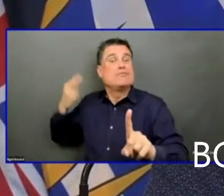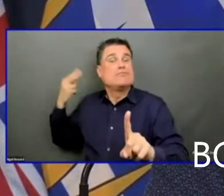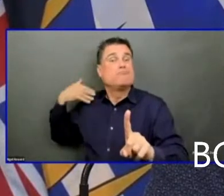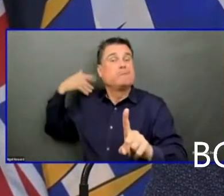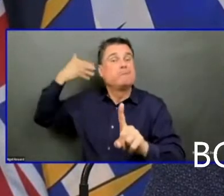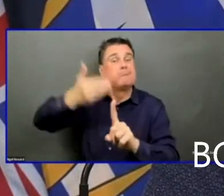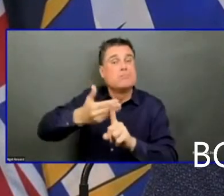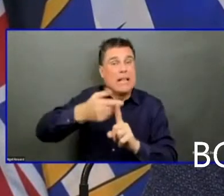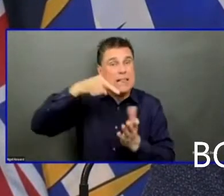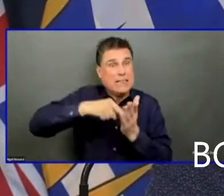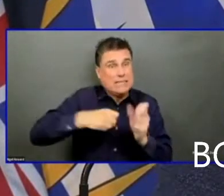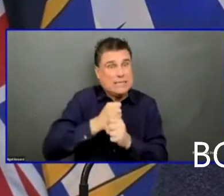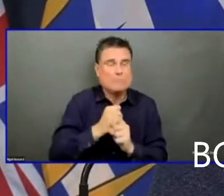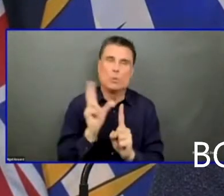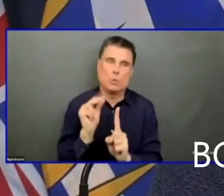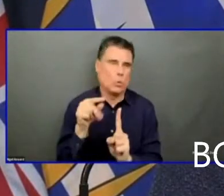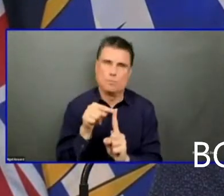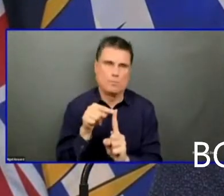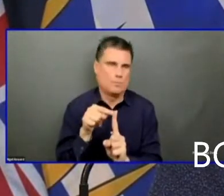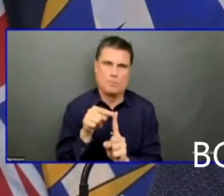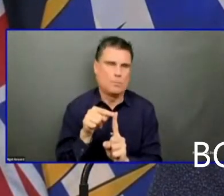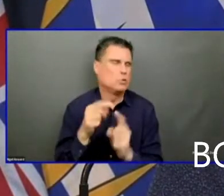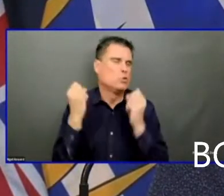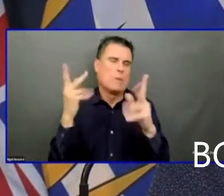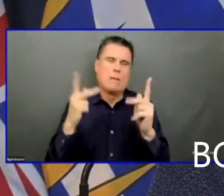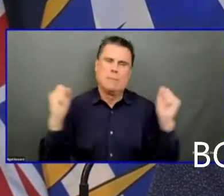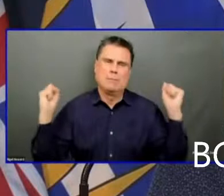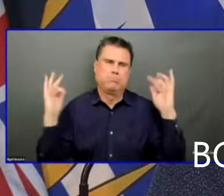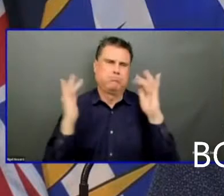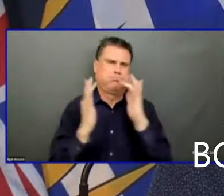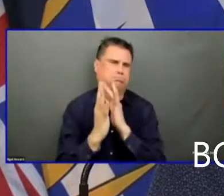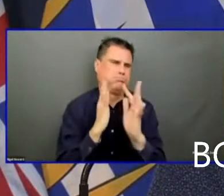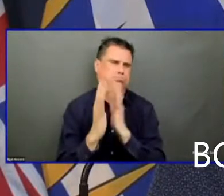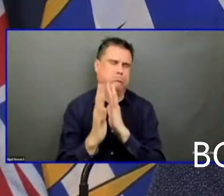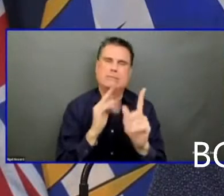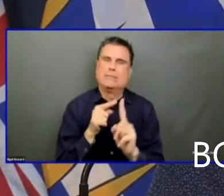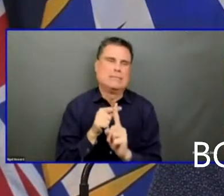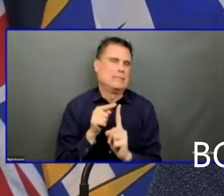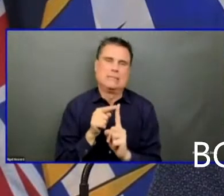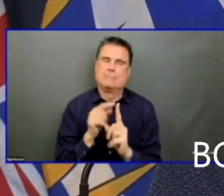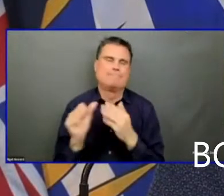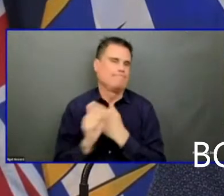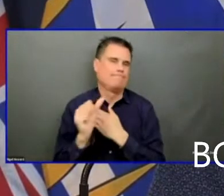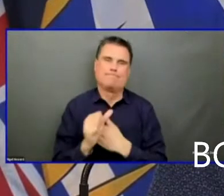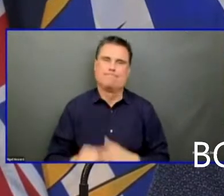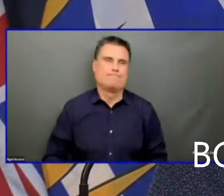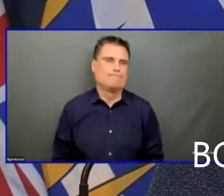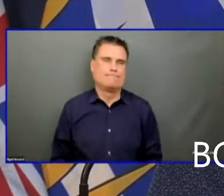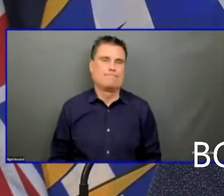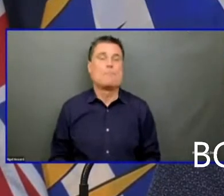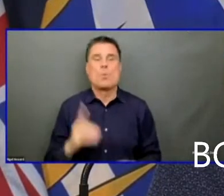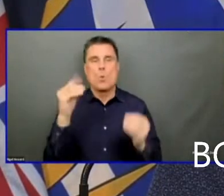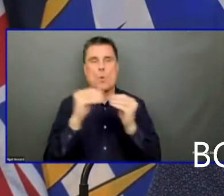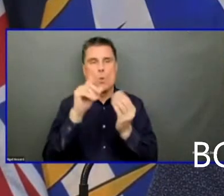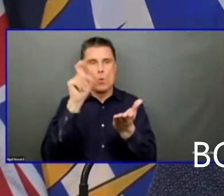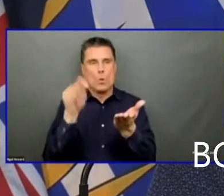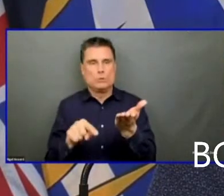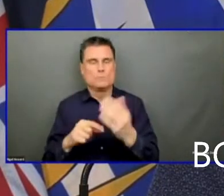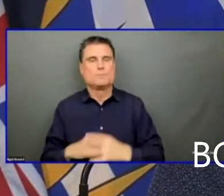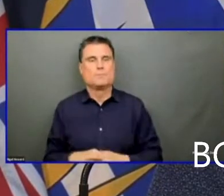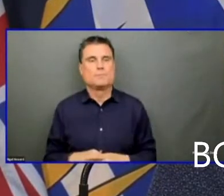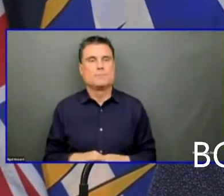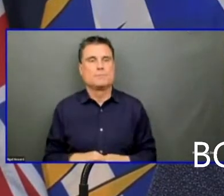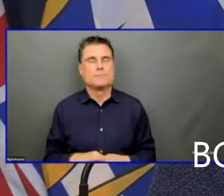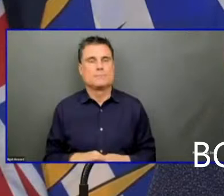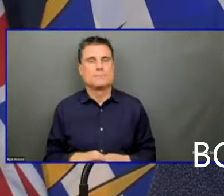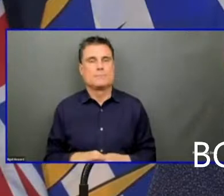生不可能那么多人去置于风险当中。今年还不允许。就是这个每年呢，如果大